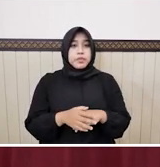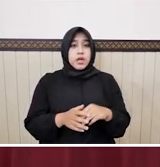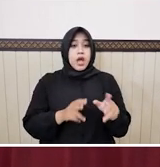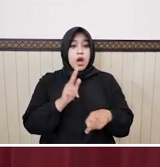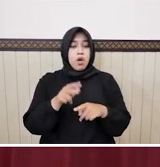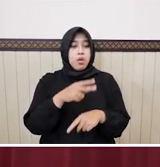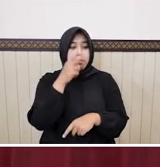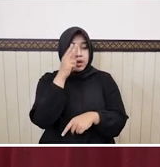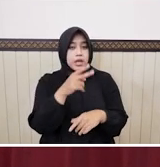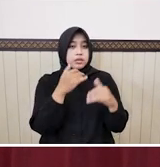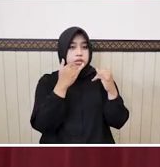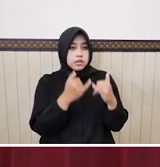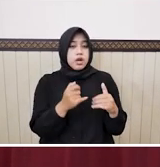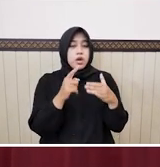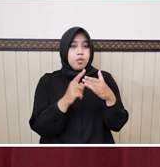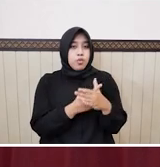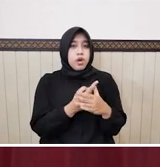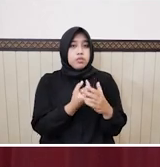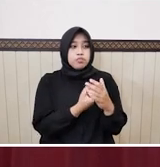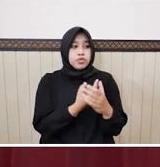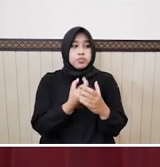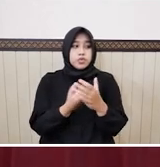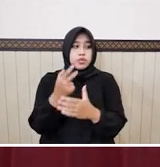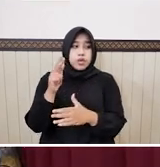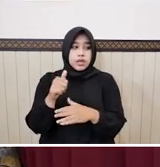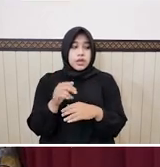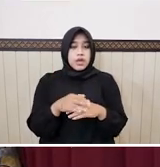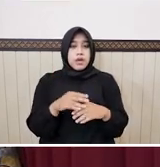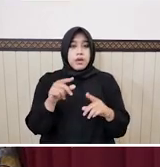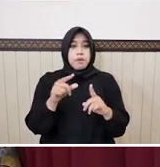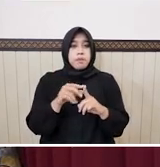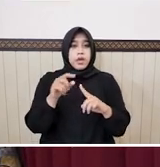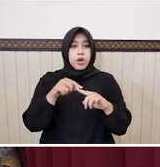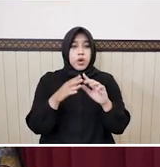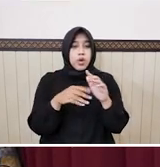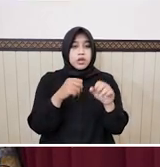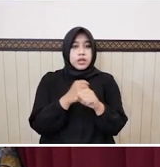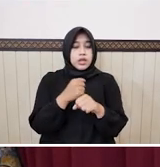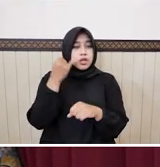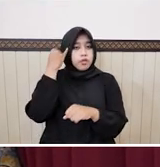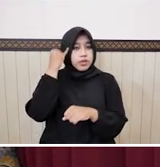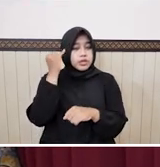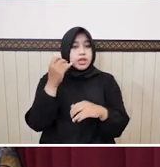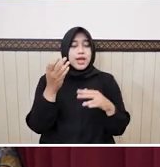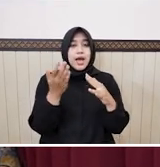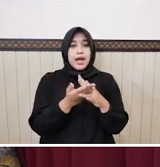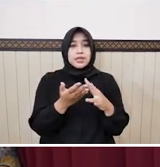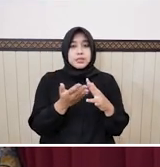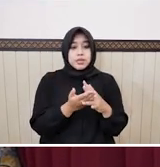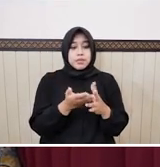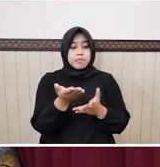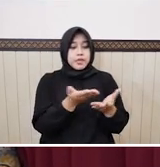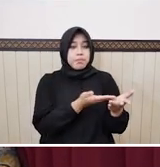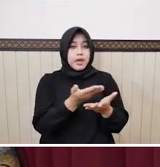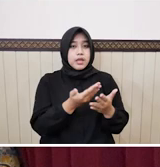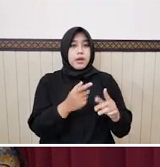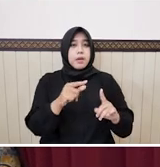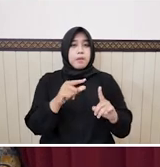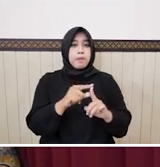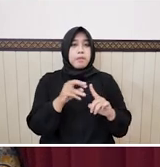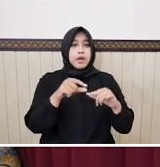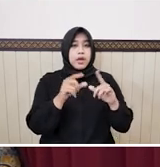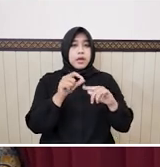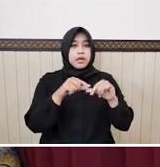kalau kita lihat sekarang sudah mulai bermunculan itu pelet engpar rating infrastruktur aksesibel di layanan lembaga peradilan